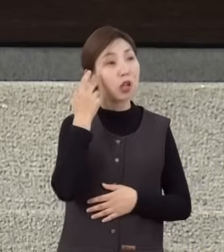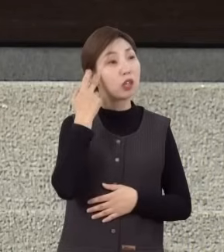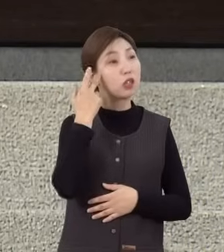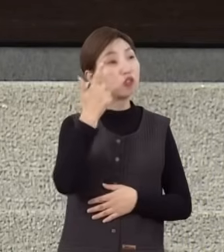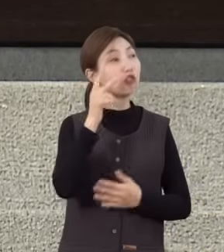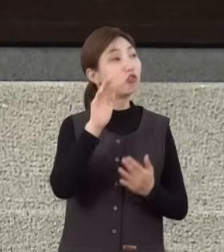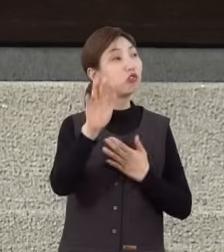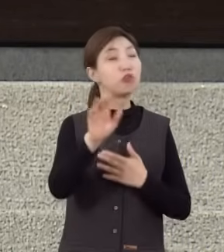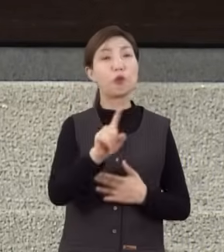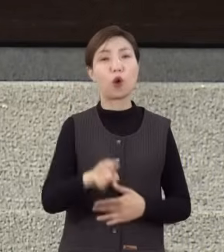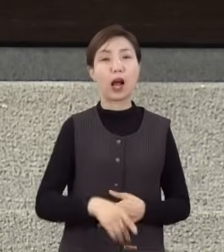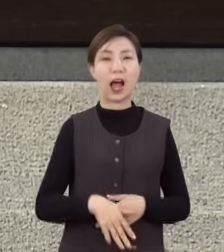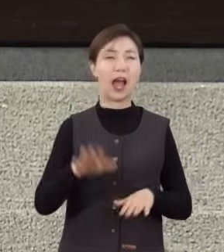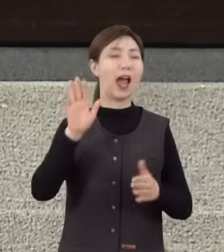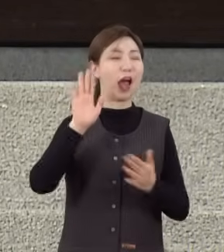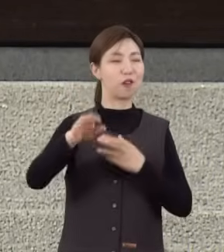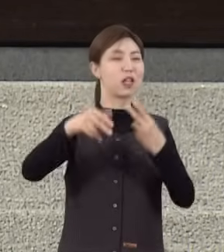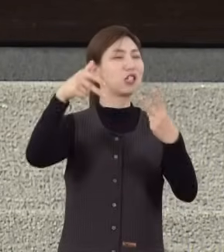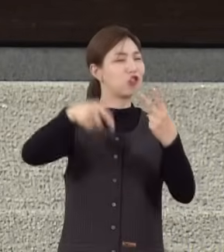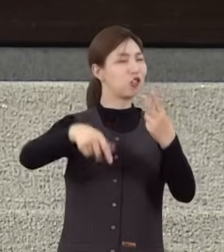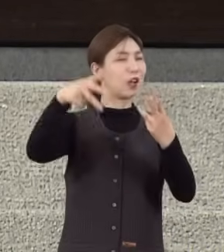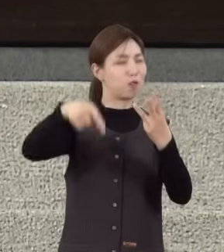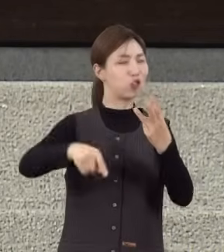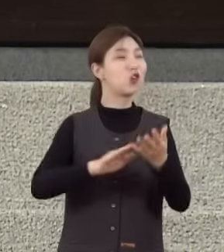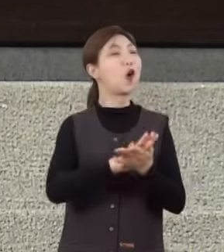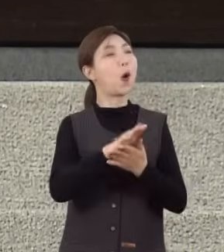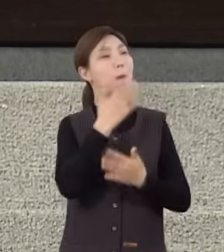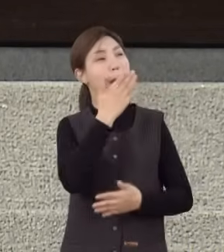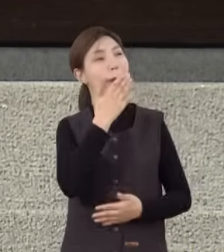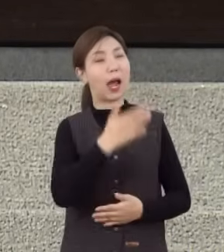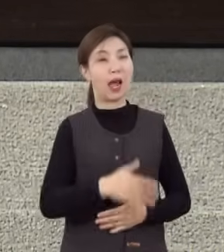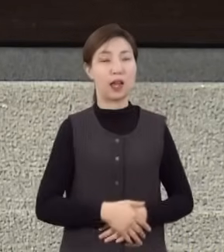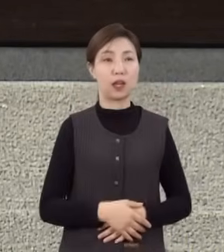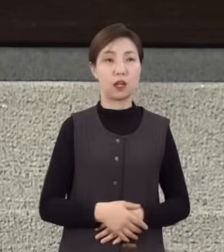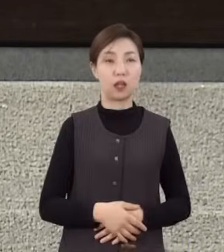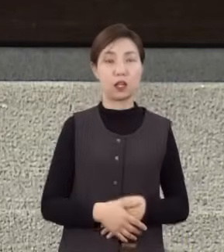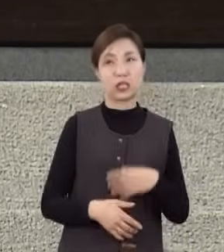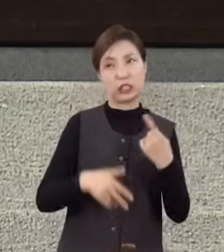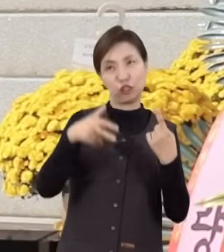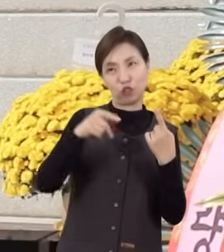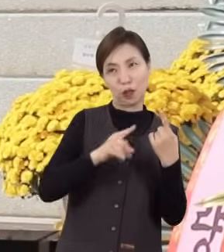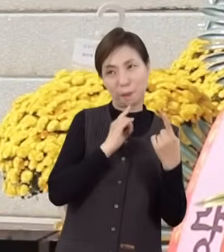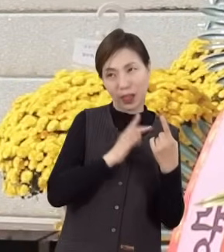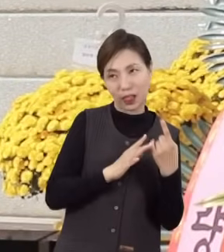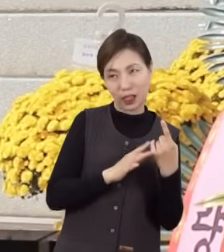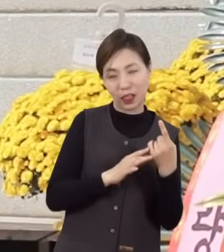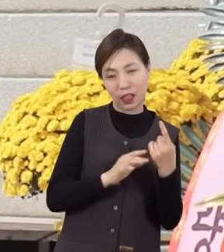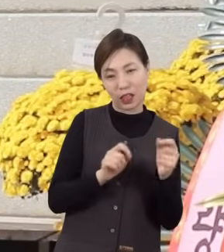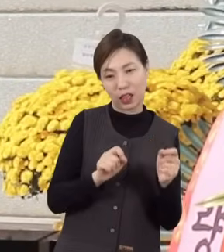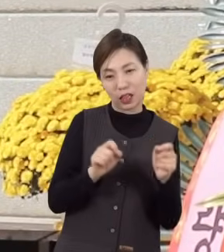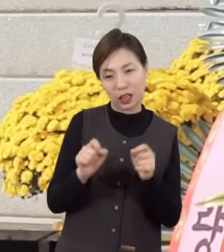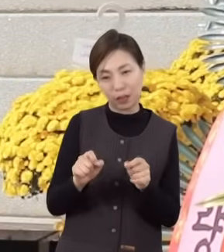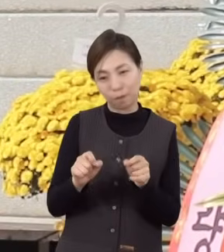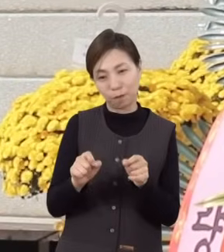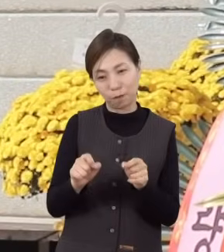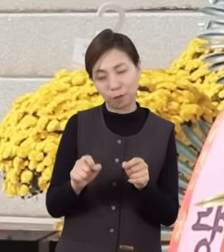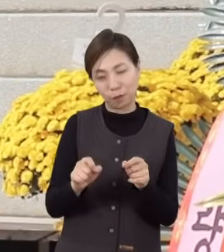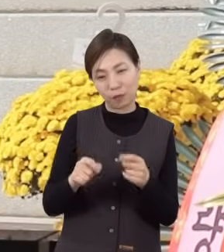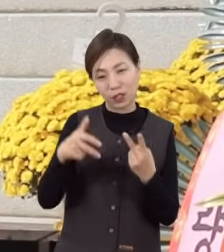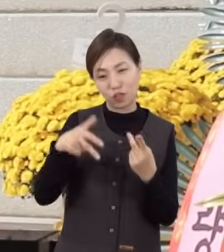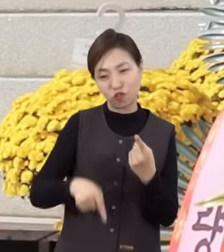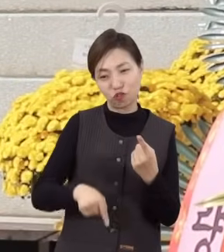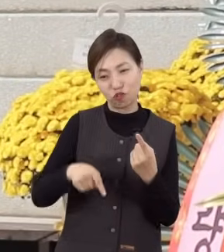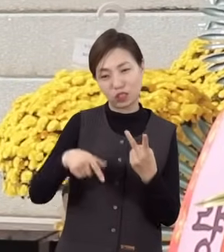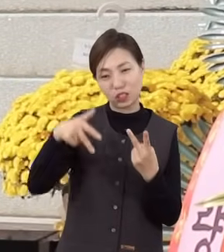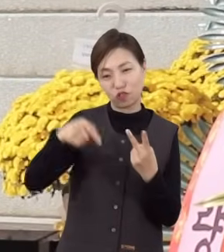남았구나? 아직도 2, 3주가 남았구나. 한 주만 더 놀자. 또 일주일 또 지나고